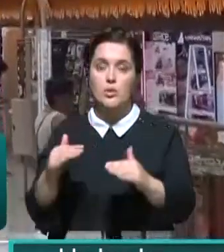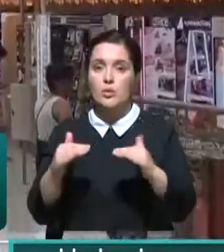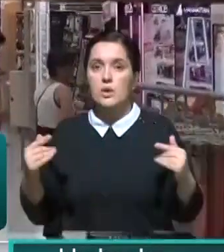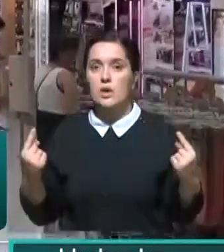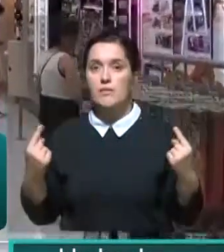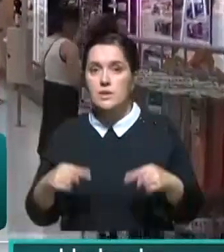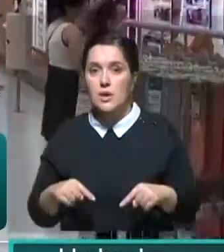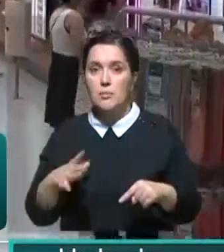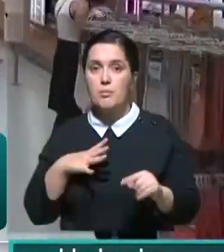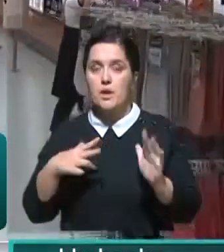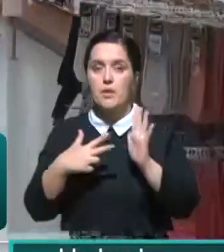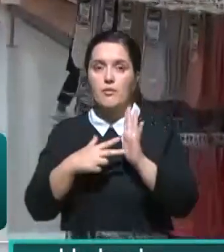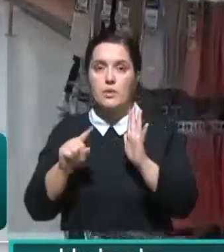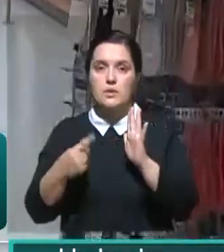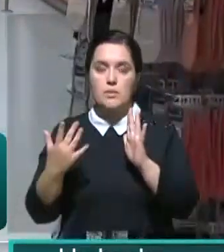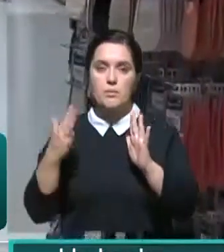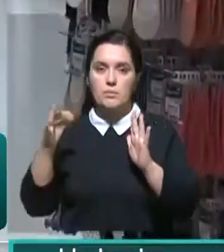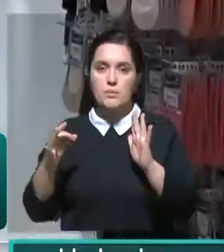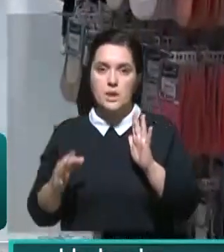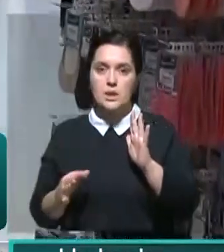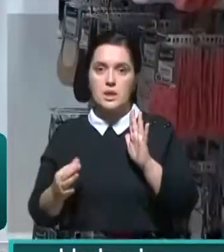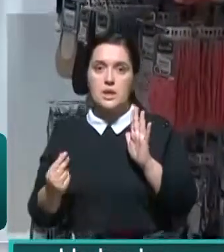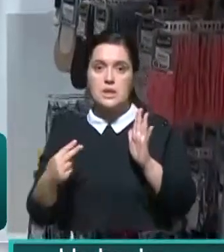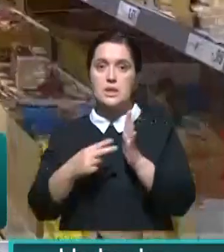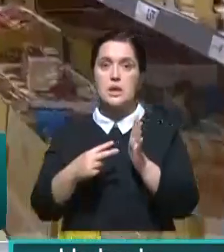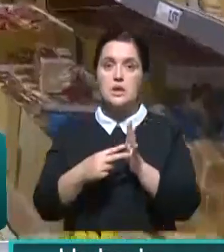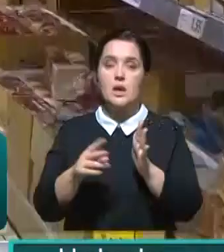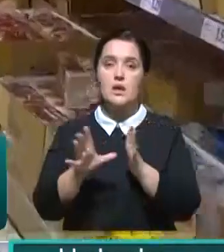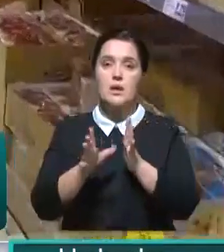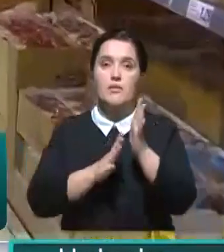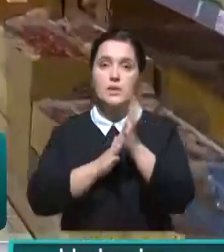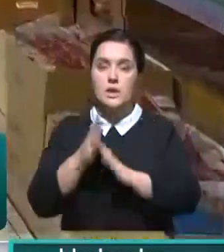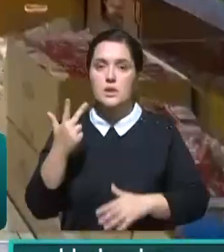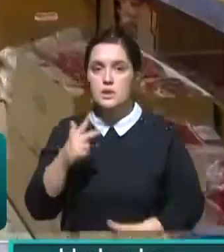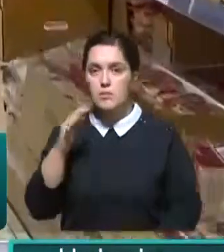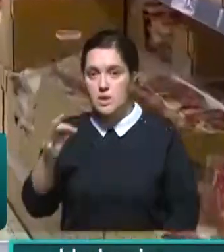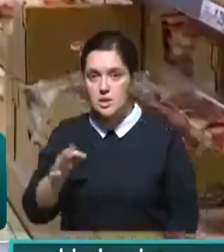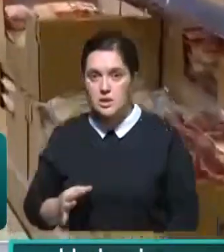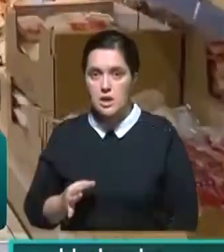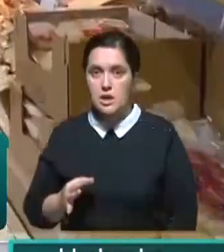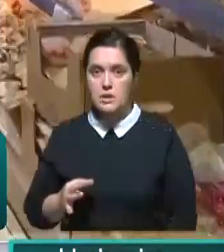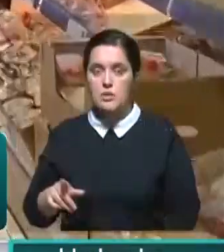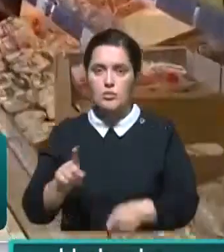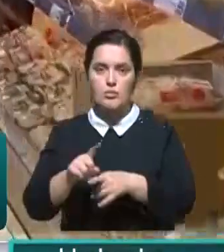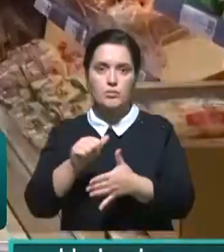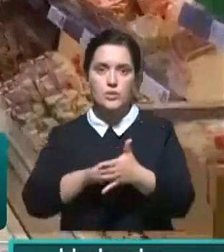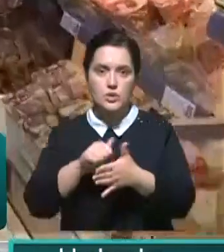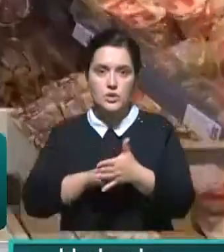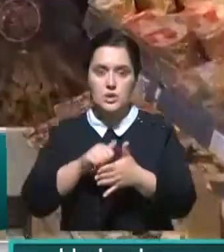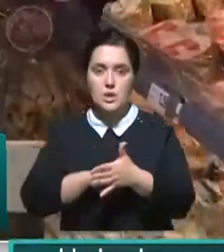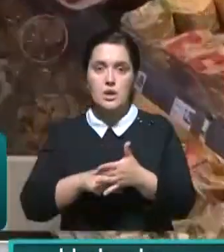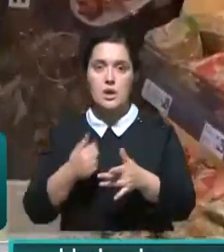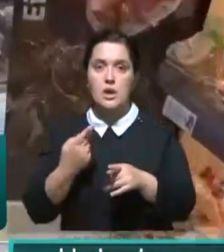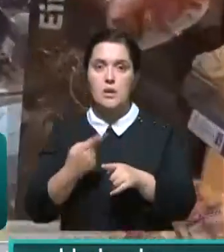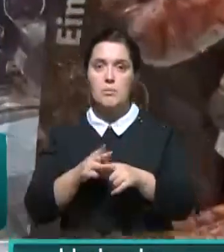Напомню, в июле уровень инфляции достиг 8,5%. При этом цены на энергоносители выросли на 30%. На это повлиял ряд факторов,